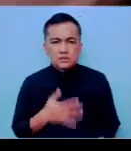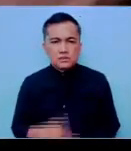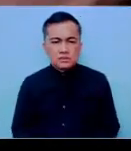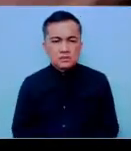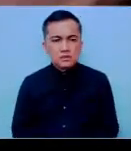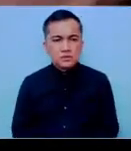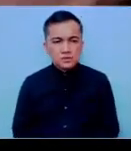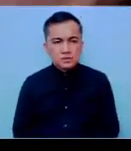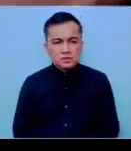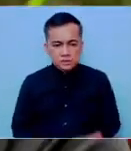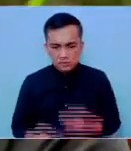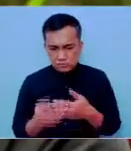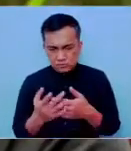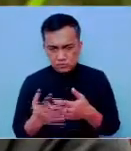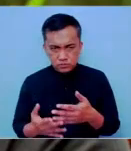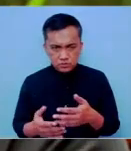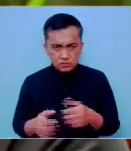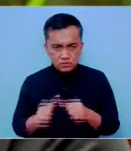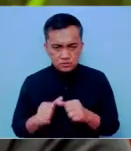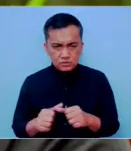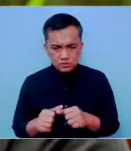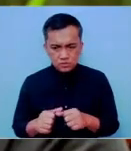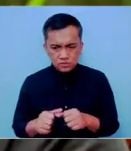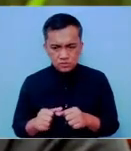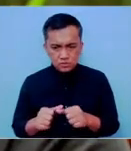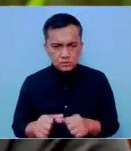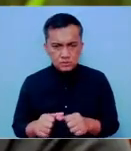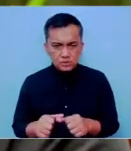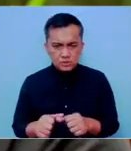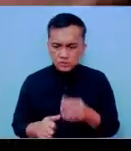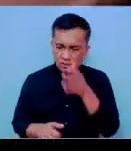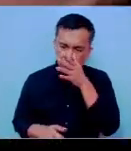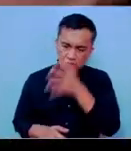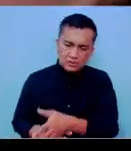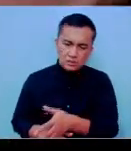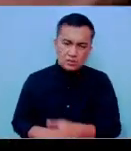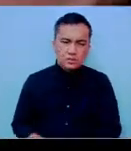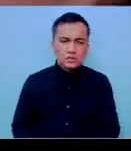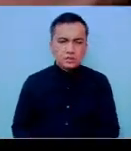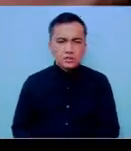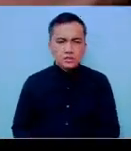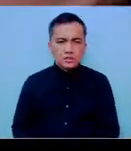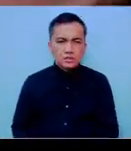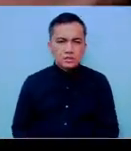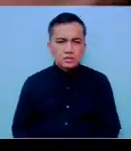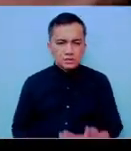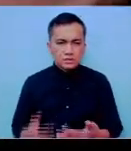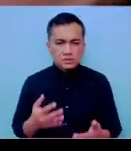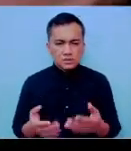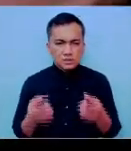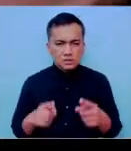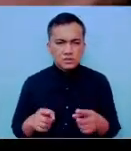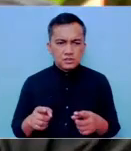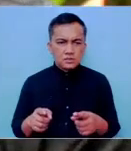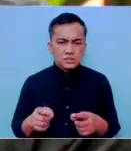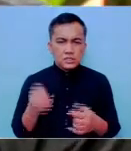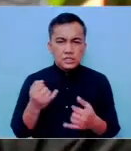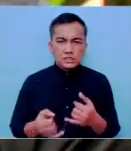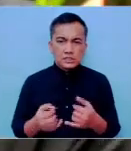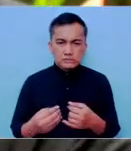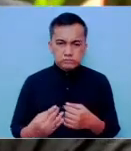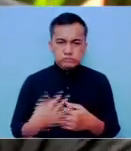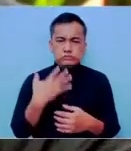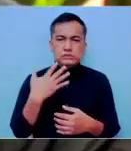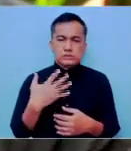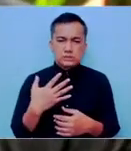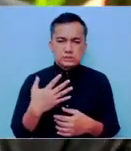sugat ko dumudugo sige pa rin hugas ninigi ko yung ano kung anong mangyari sa akin hanggang sa naimpeksyon tapos ano